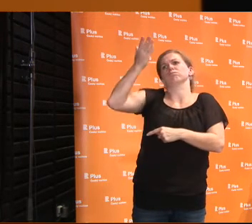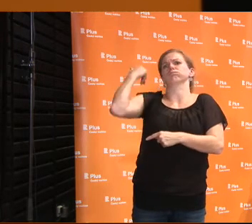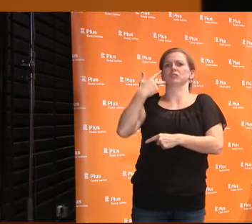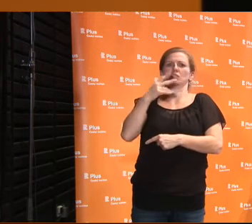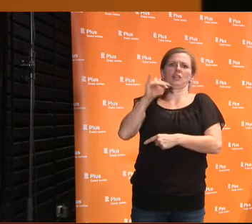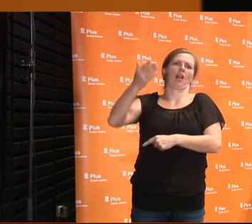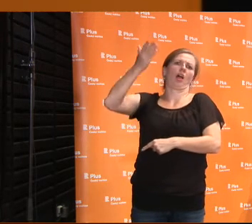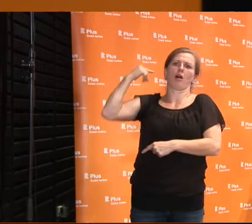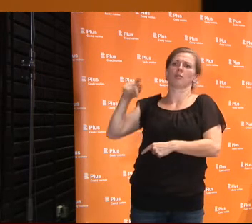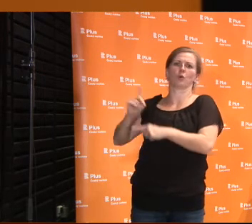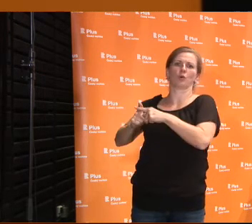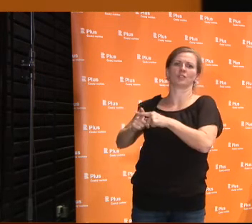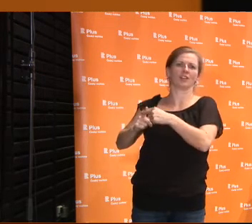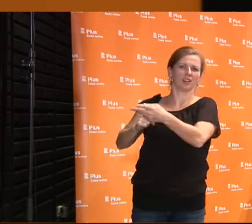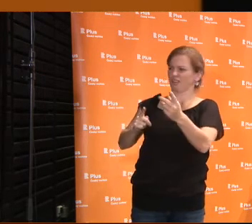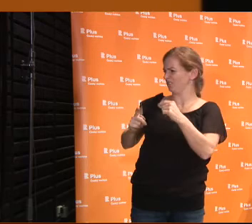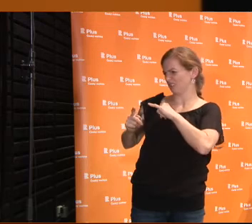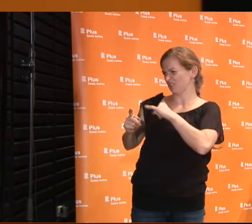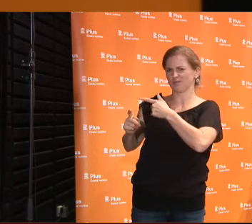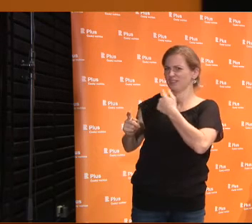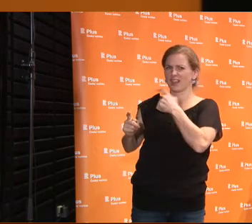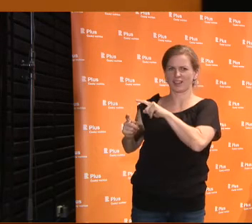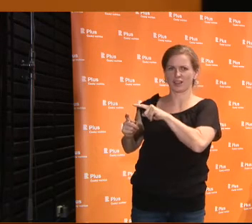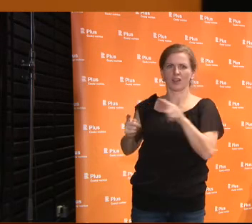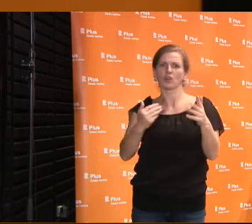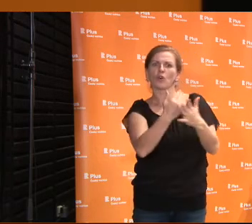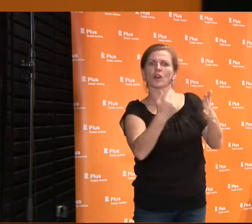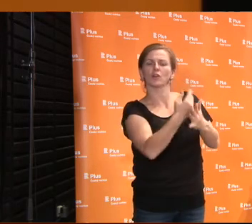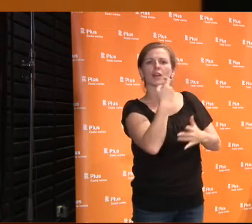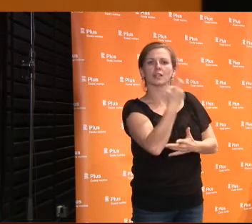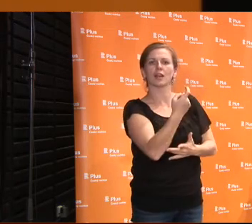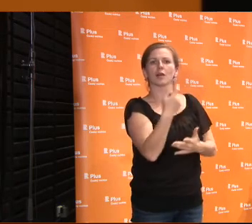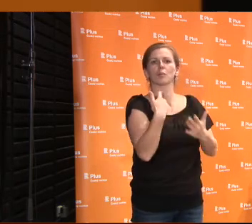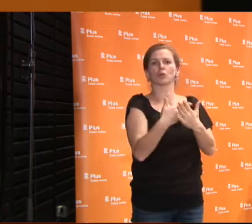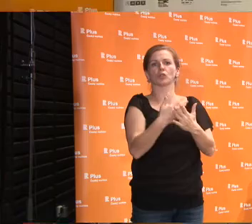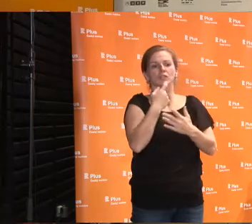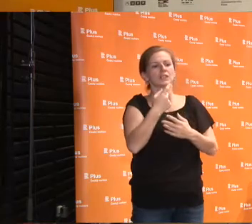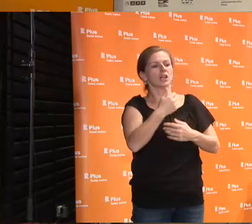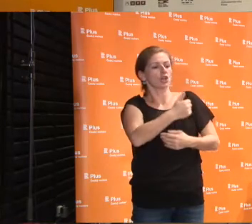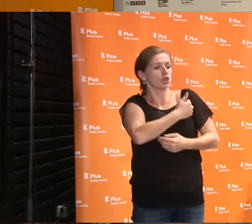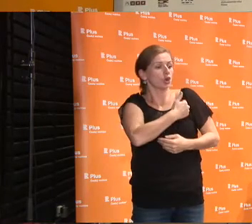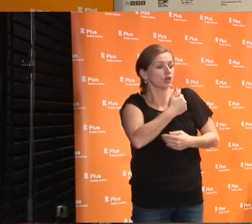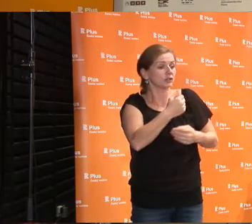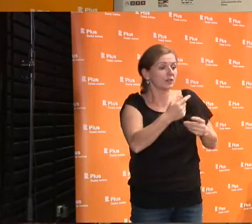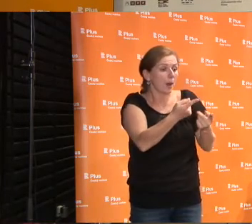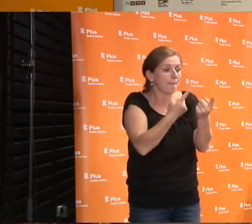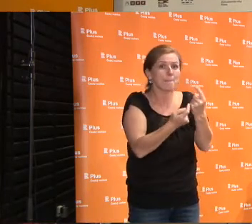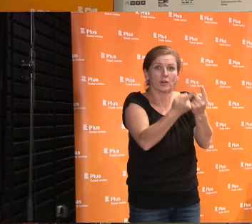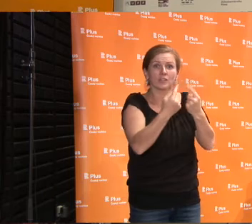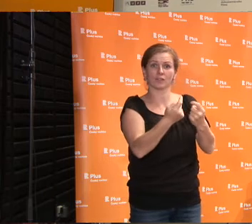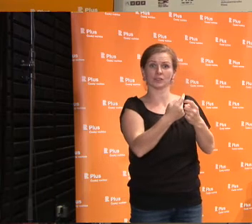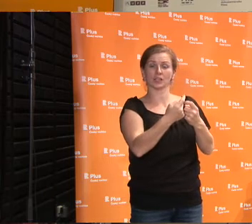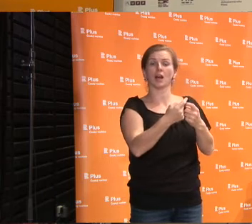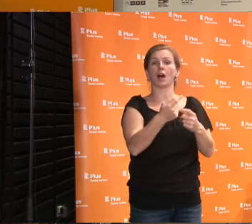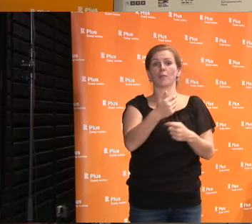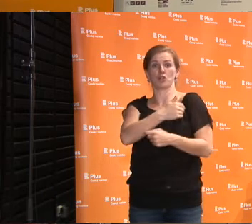že jestli máme prostředky využít něčemu, tak motivovat školství, motivovat lidi k tomu, aby to společně s podniky